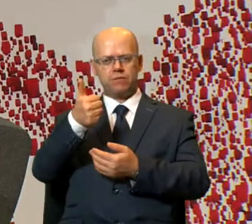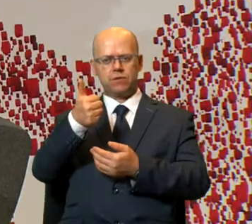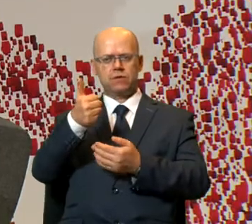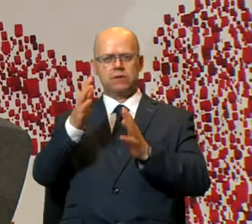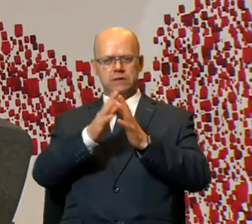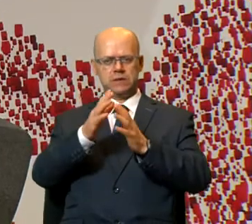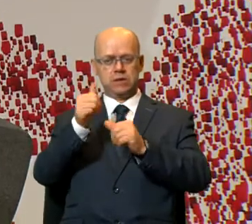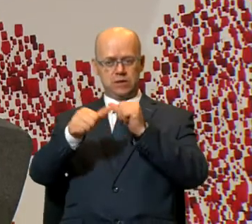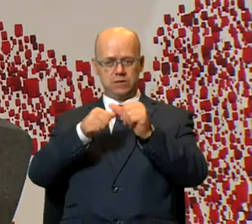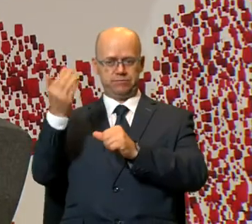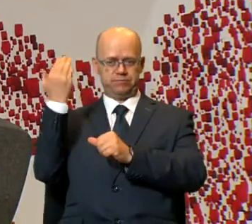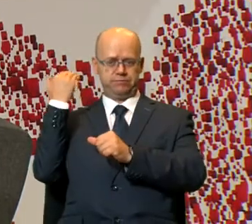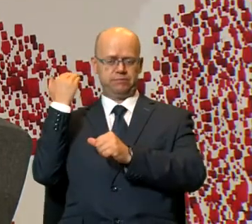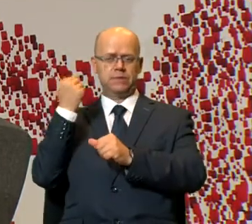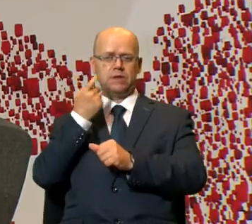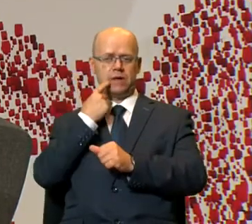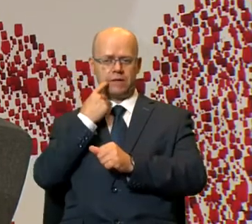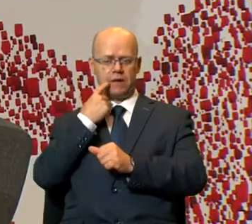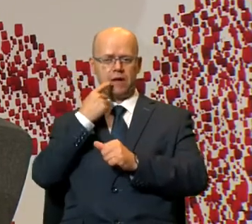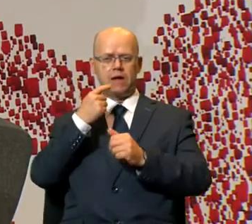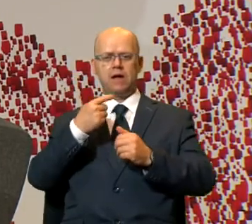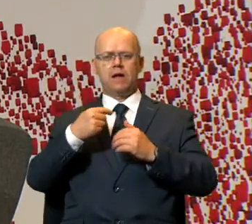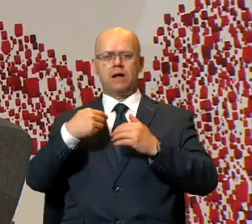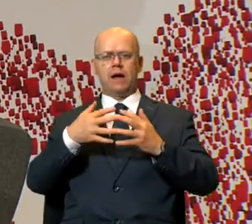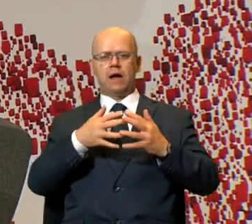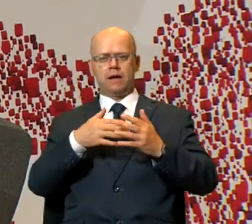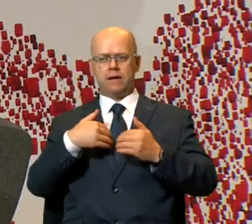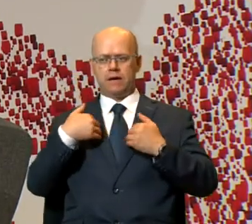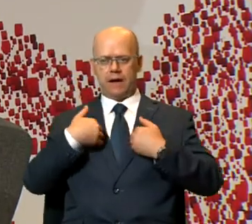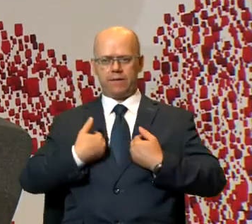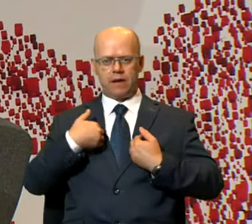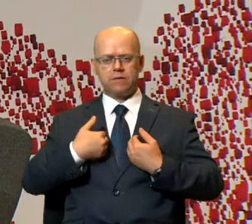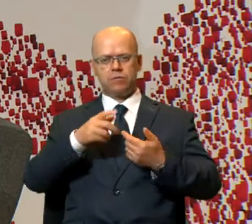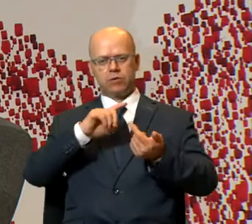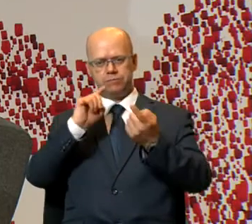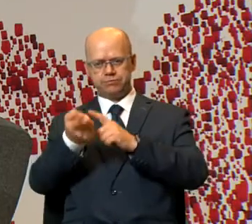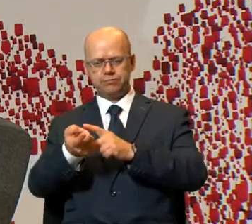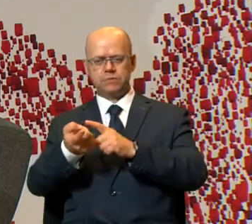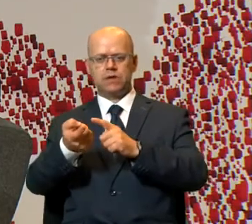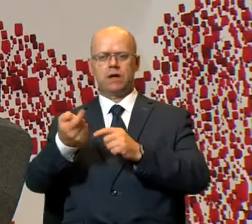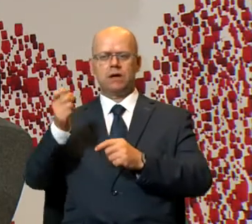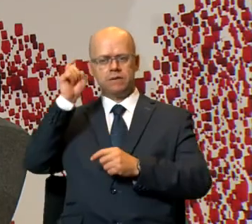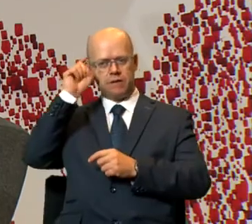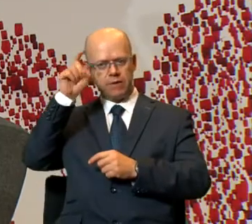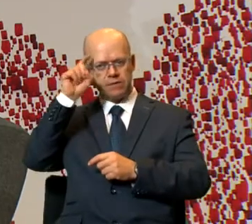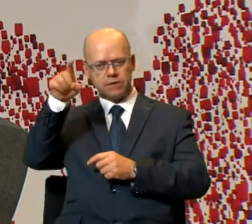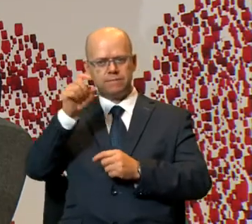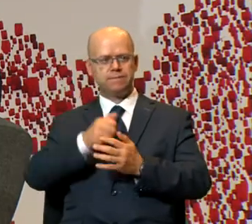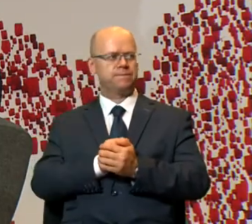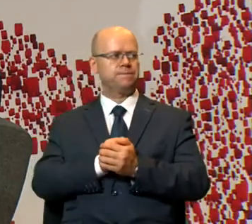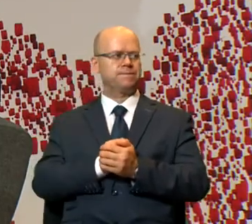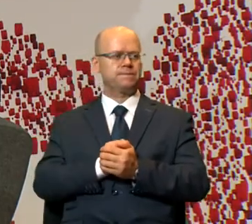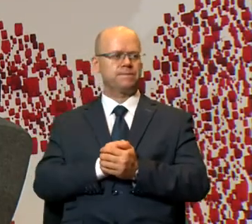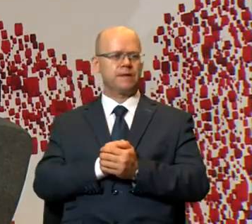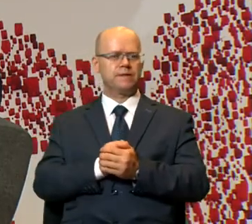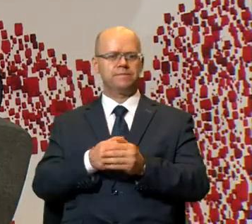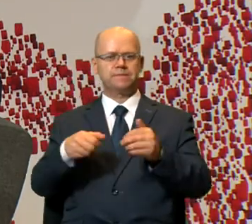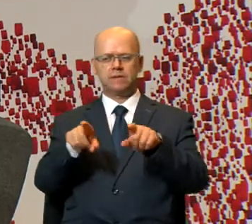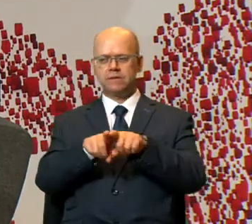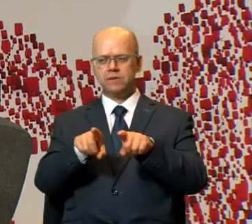temu, potem przeredagowana i przetłumaczona na język niemiecki, więc minęła dekada od postawienia